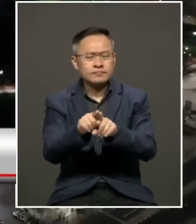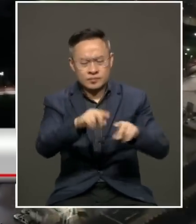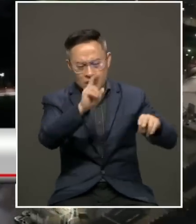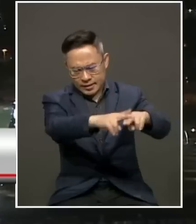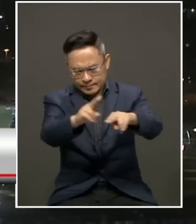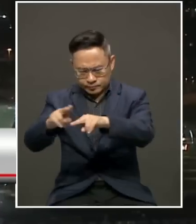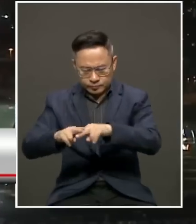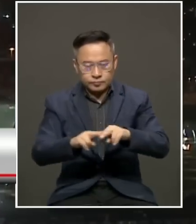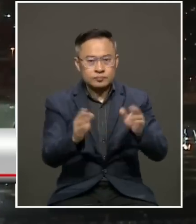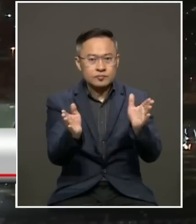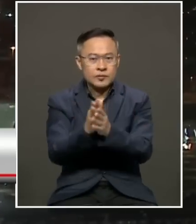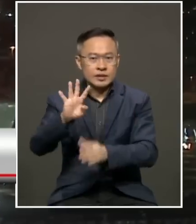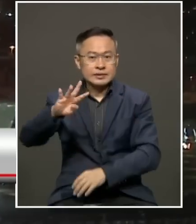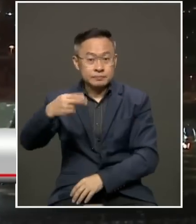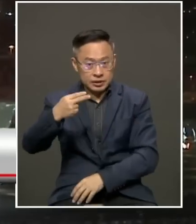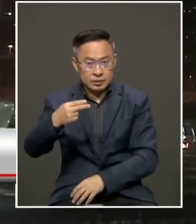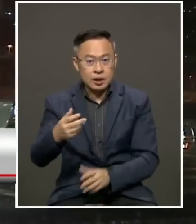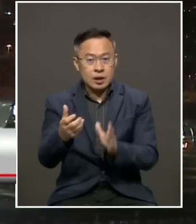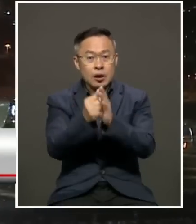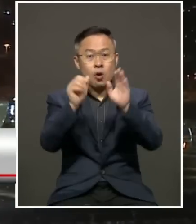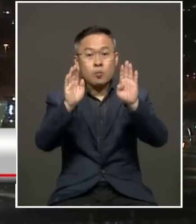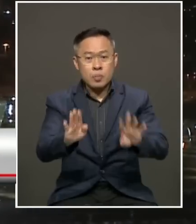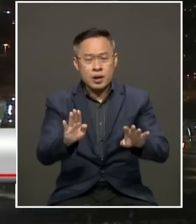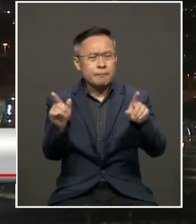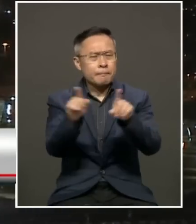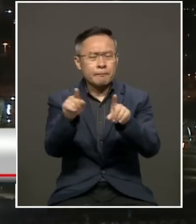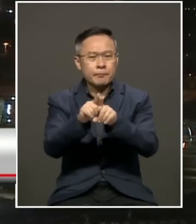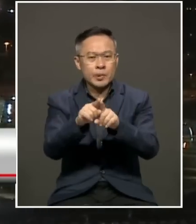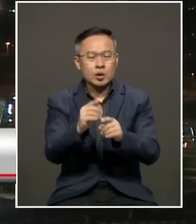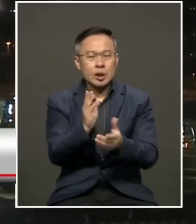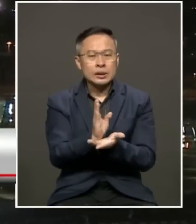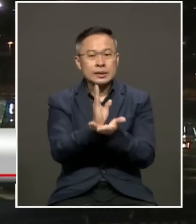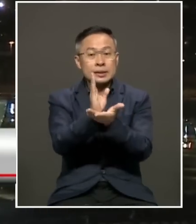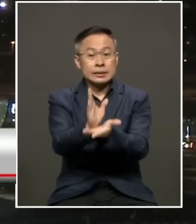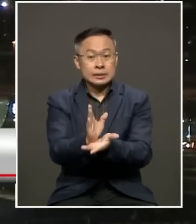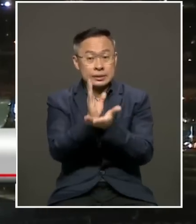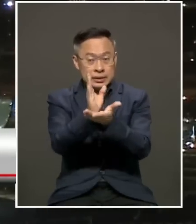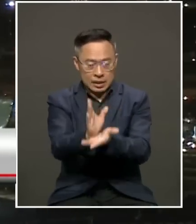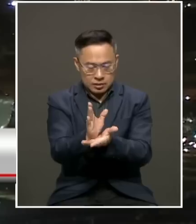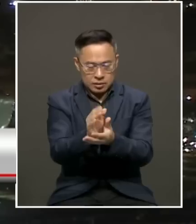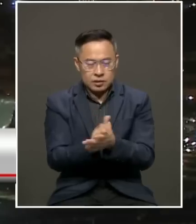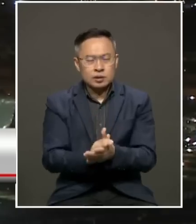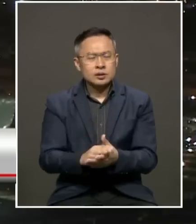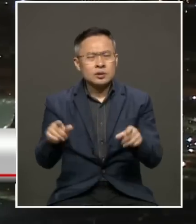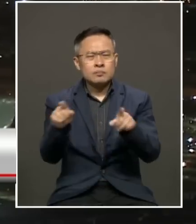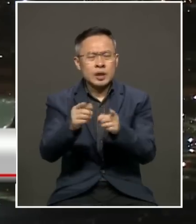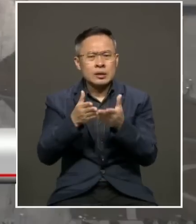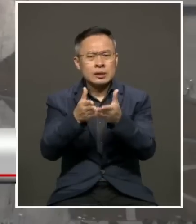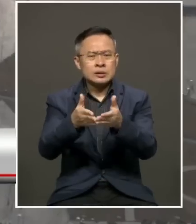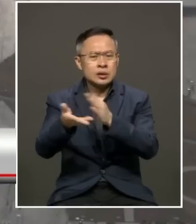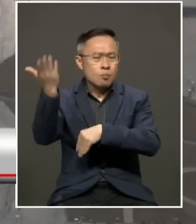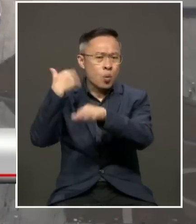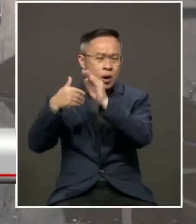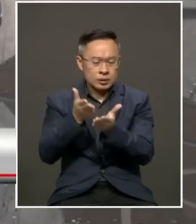เห็นถึงการแล่นเรือที่เต็มไปด้วยลมของเรือโจรนะคะแบบดั้งเดิมของการ์ต้าเพราะว่าเขาอยากจะยก